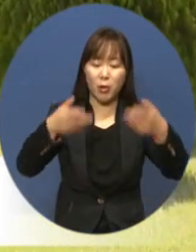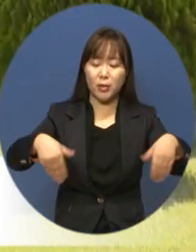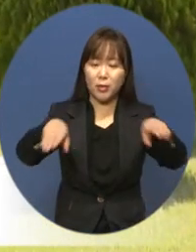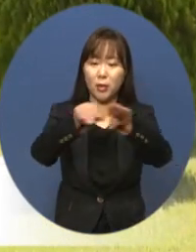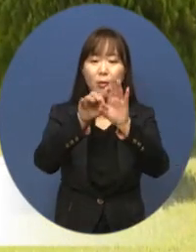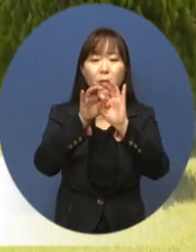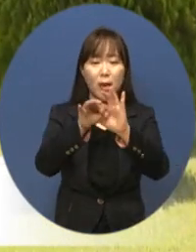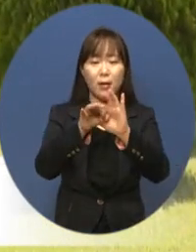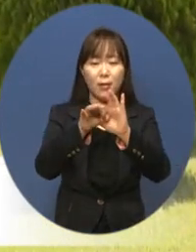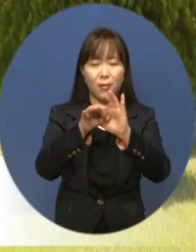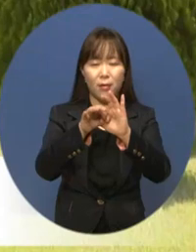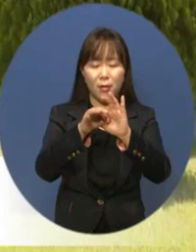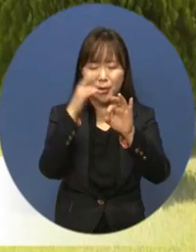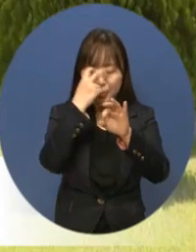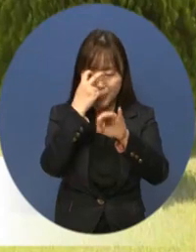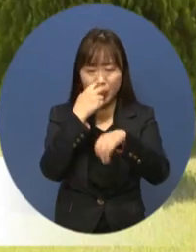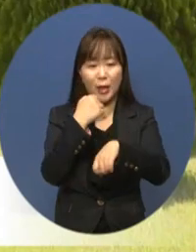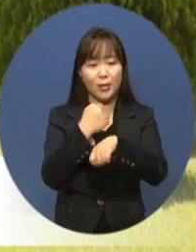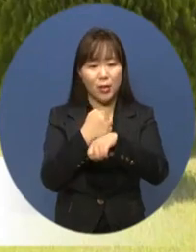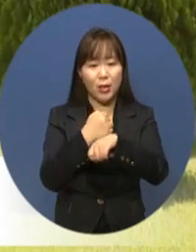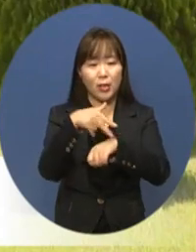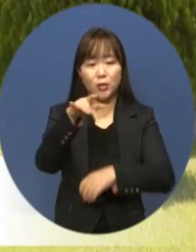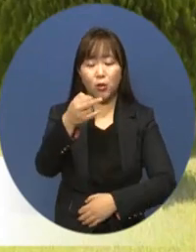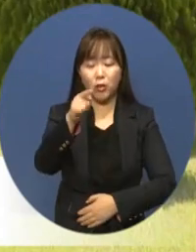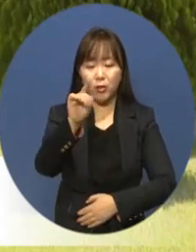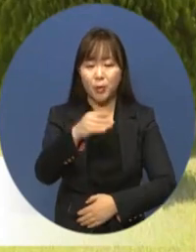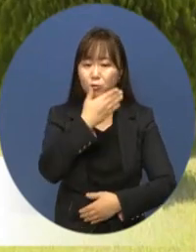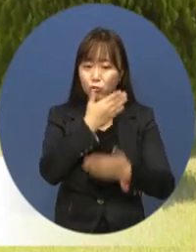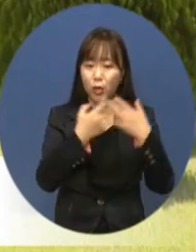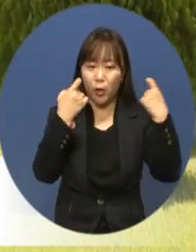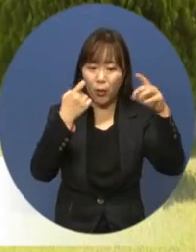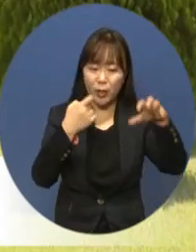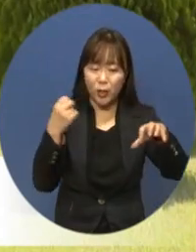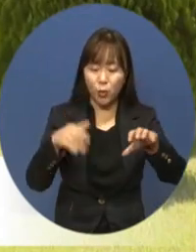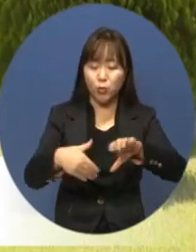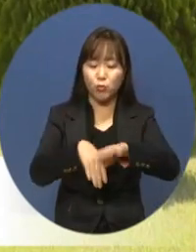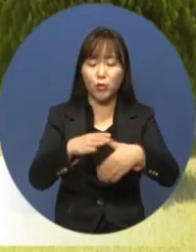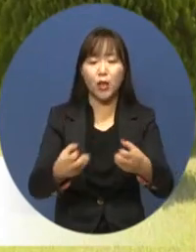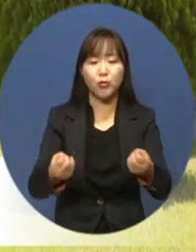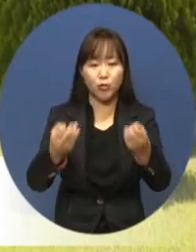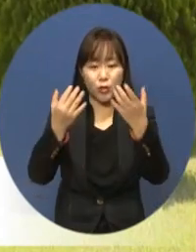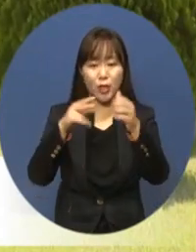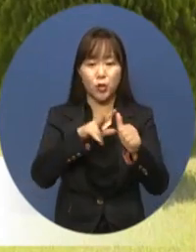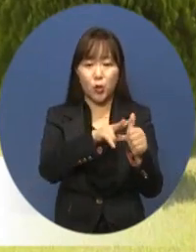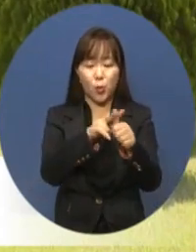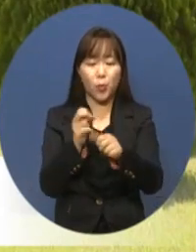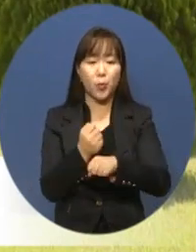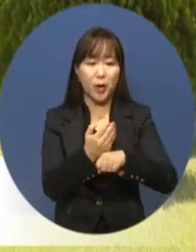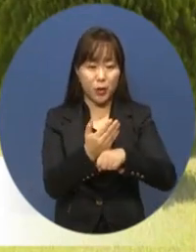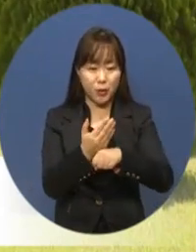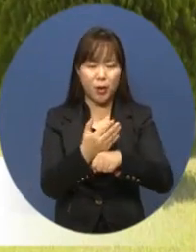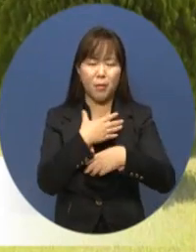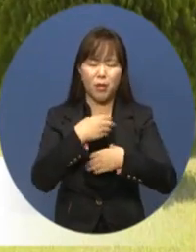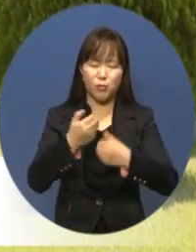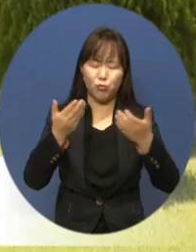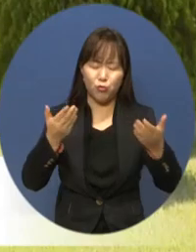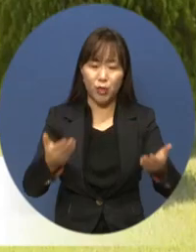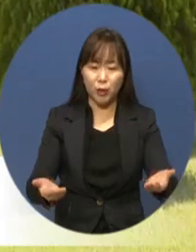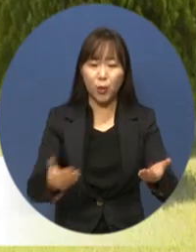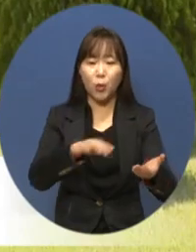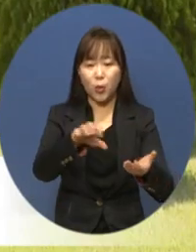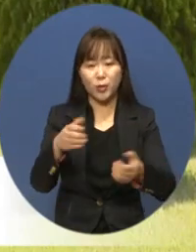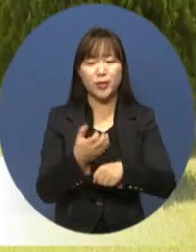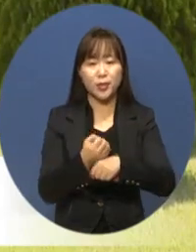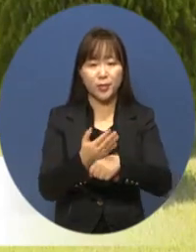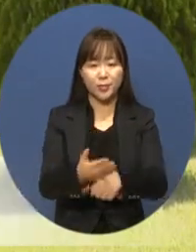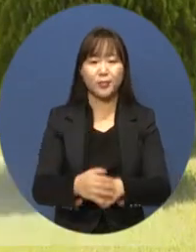관광시설물에 대한 지속적인 점검을 통해 정읍의 주요 관광지와 문화 축제에 대한 정보 제공과 함께 편안하게 쉴 수 있는 휴식